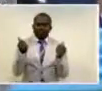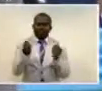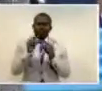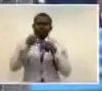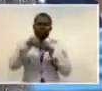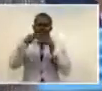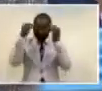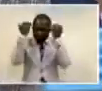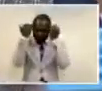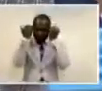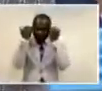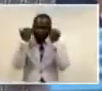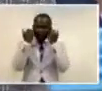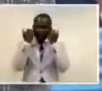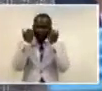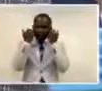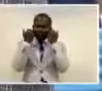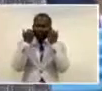twagiye mu rukiko